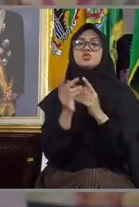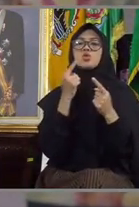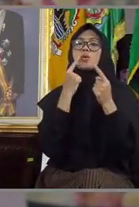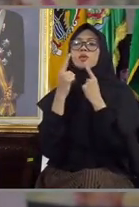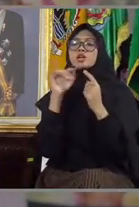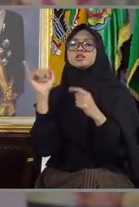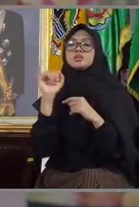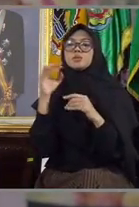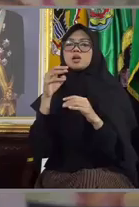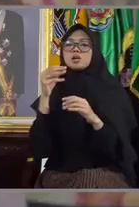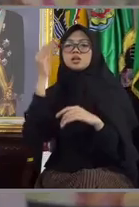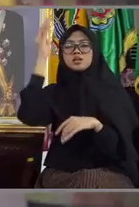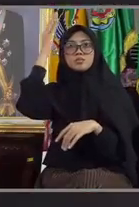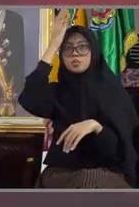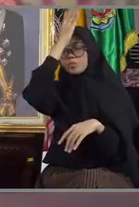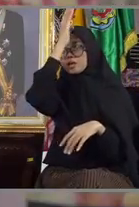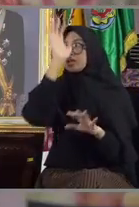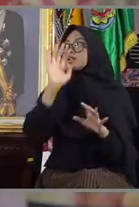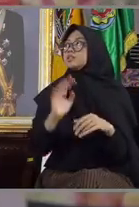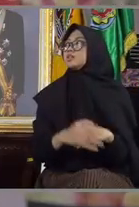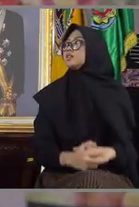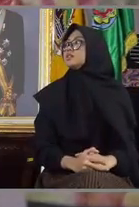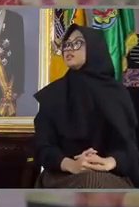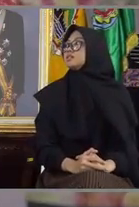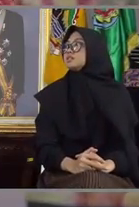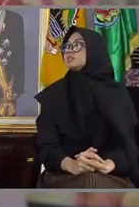Bupati. Ada enggak?